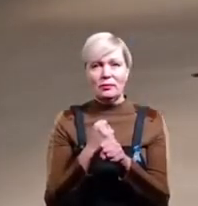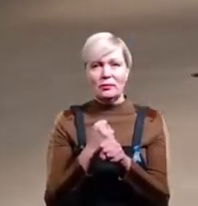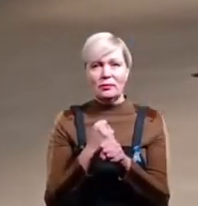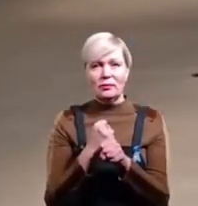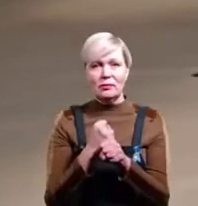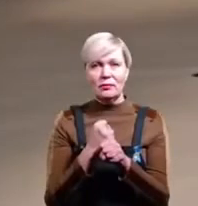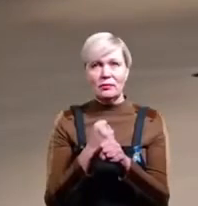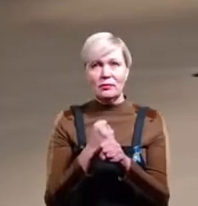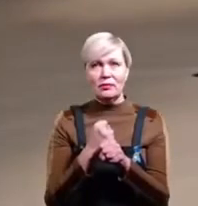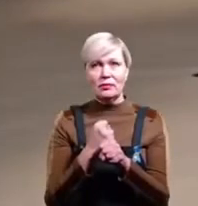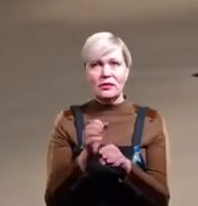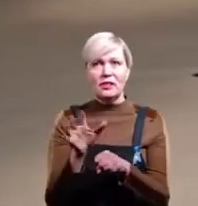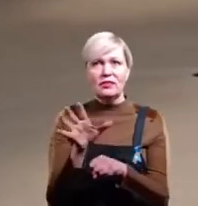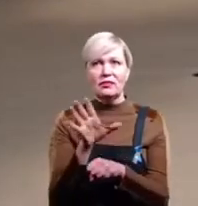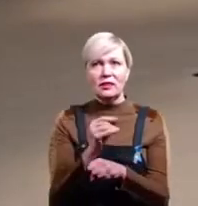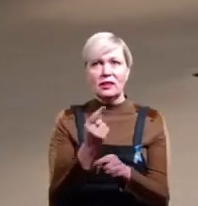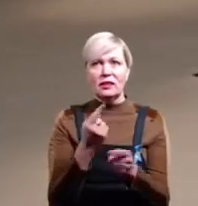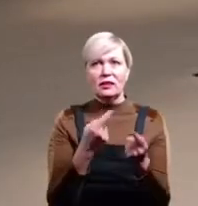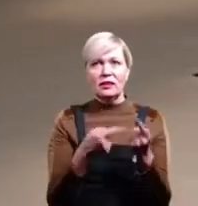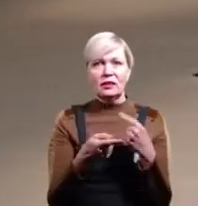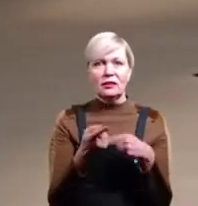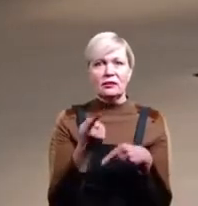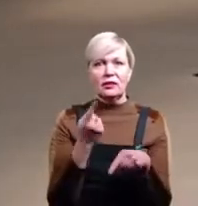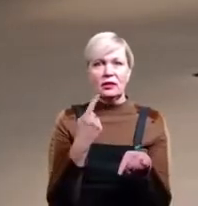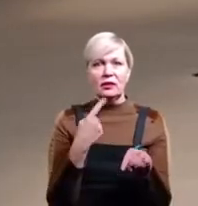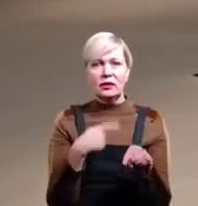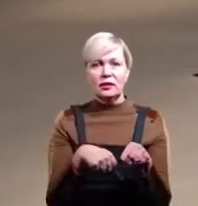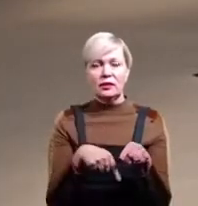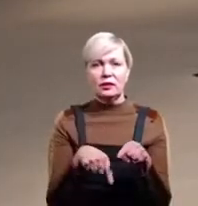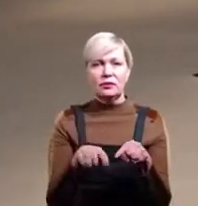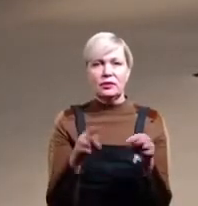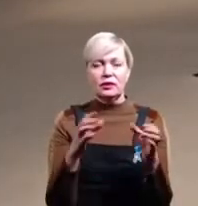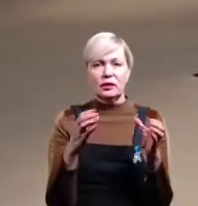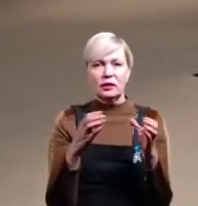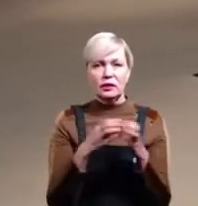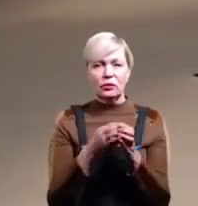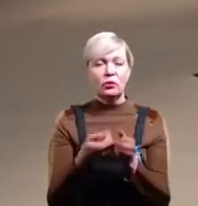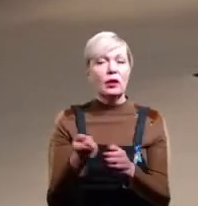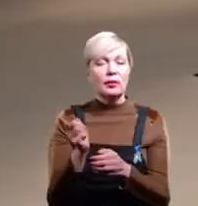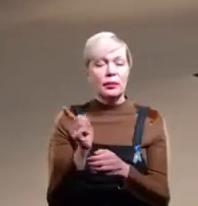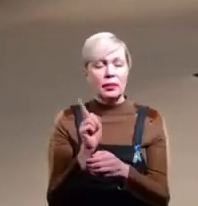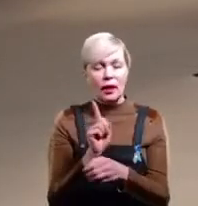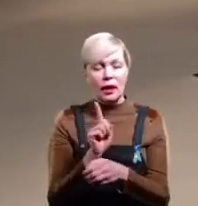Все разворачиваются из круга, даже солисты.